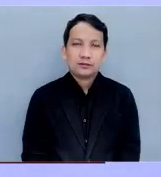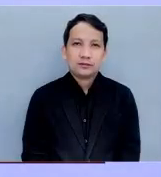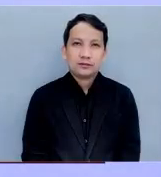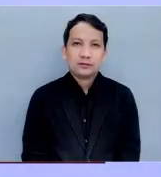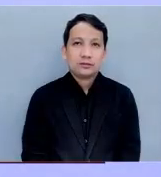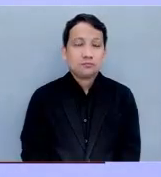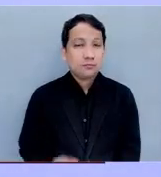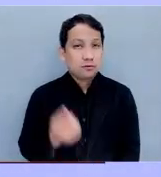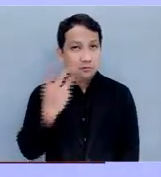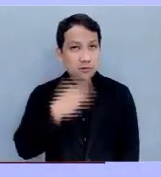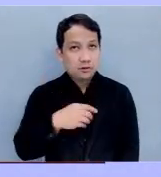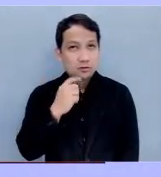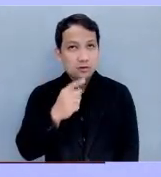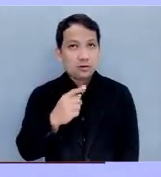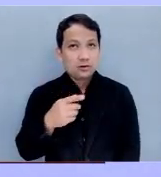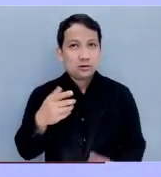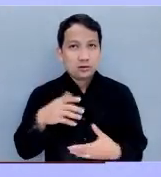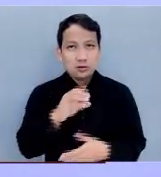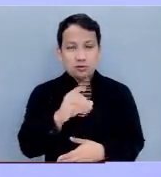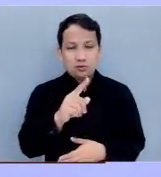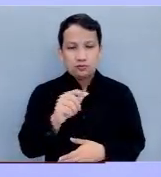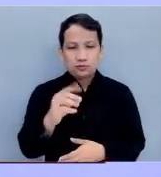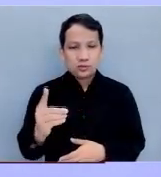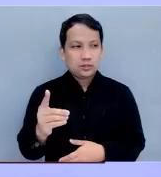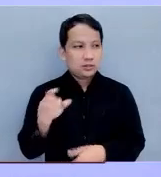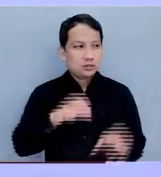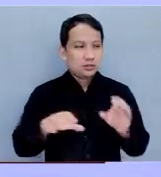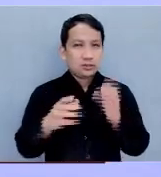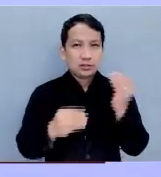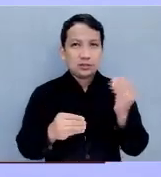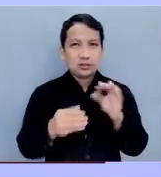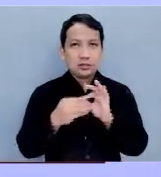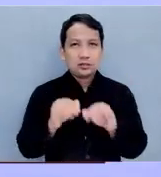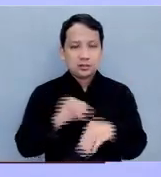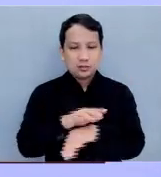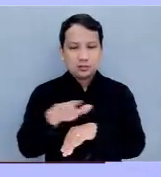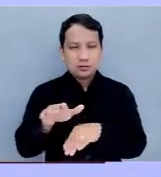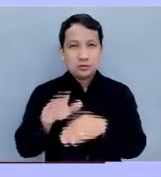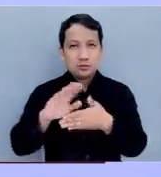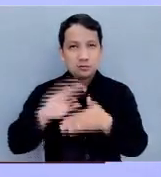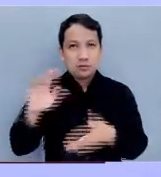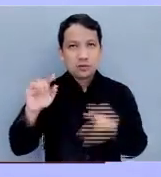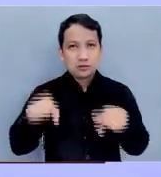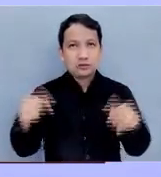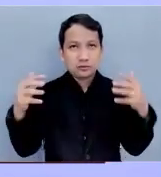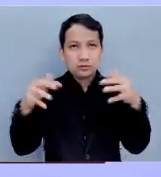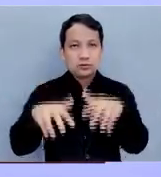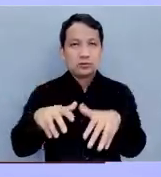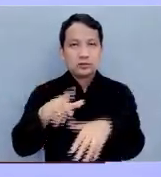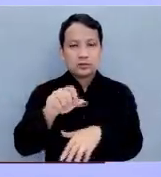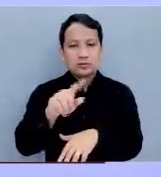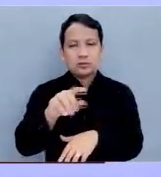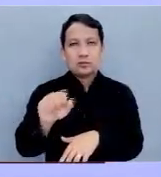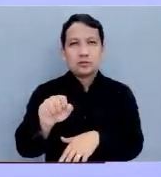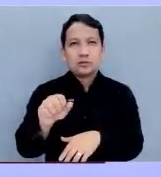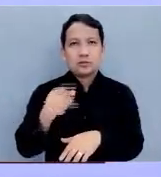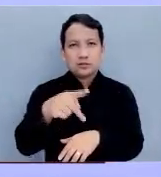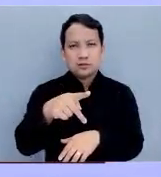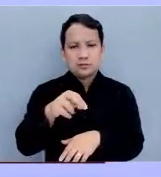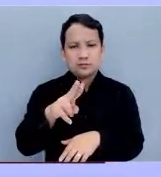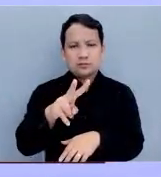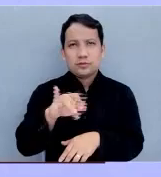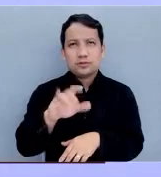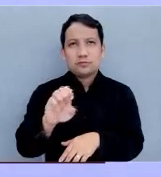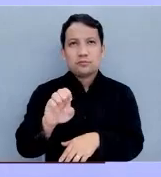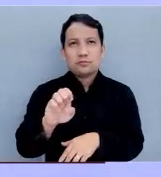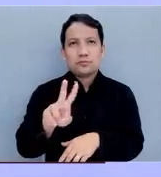Nagpakabog sa kanilang White OOTD ang mga celebrity at influencer na present sa star-studded preview ball.